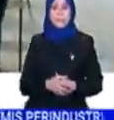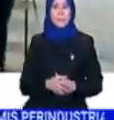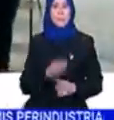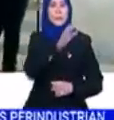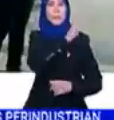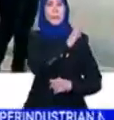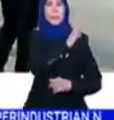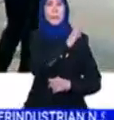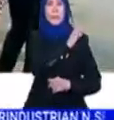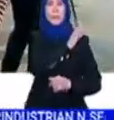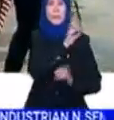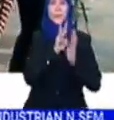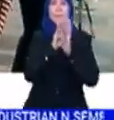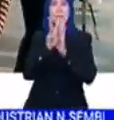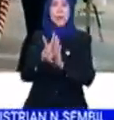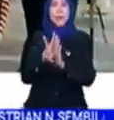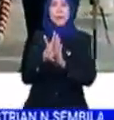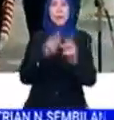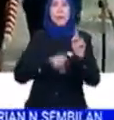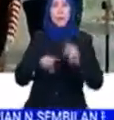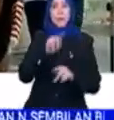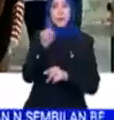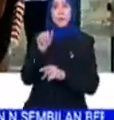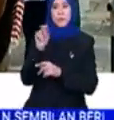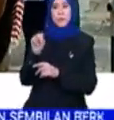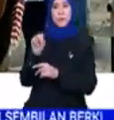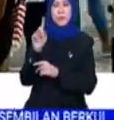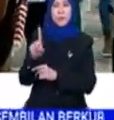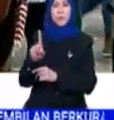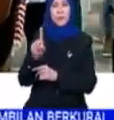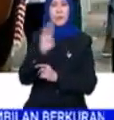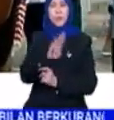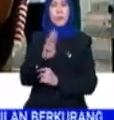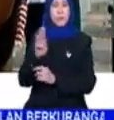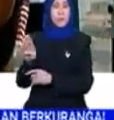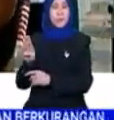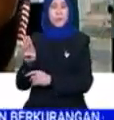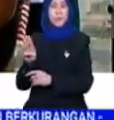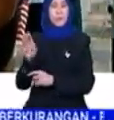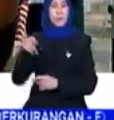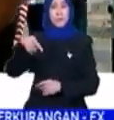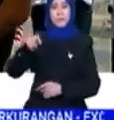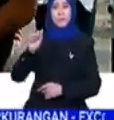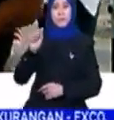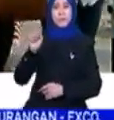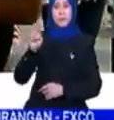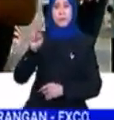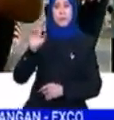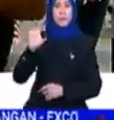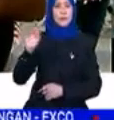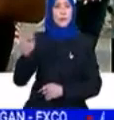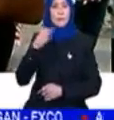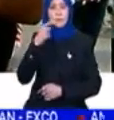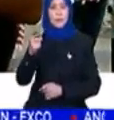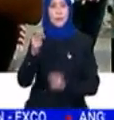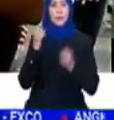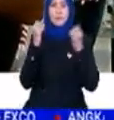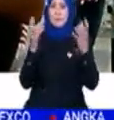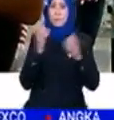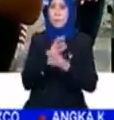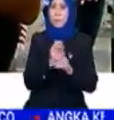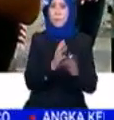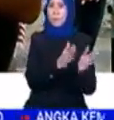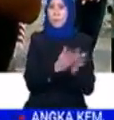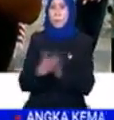itu pengurus Ki majelis perwakilan penduduk staf sum1 mungkin bintang petrich Young berkata pihaknya melakukan berbagai usaha untuk